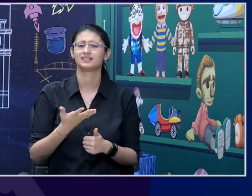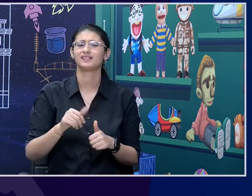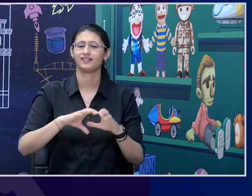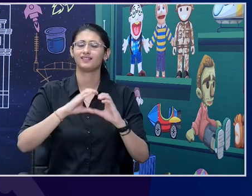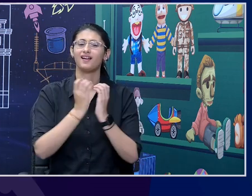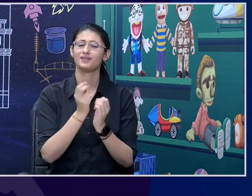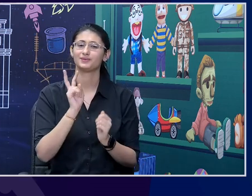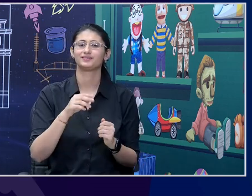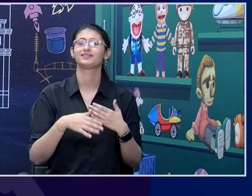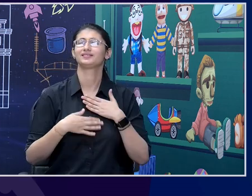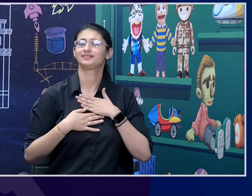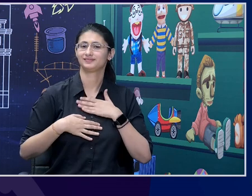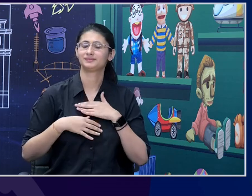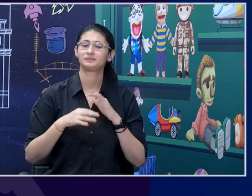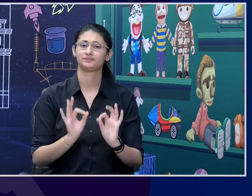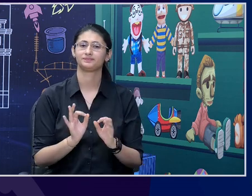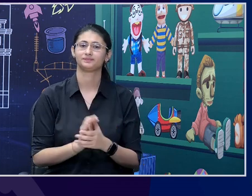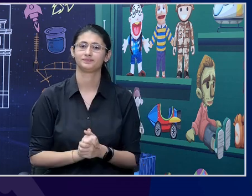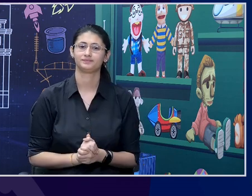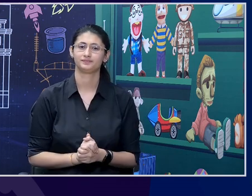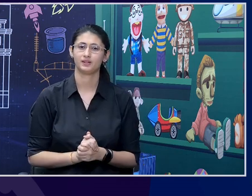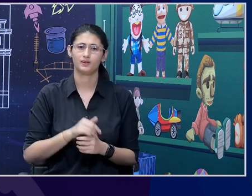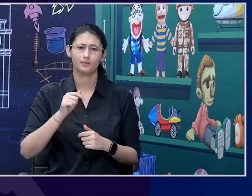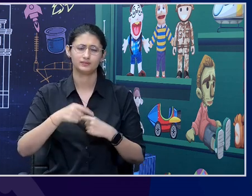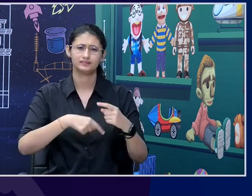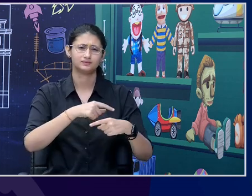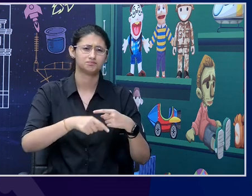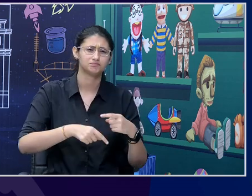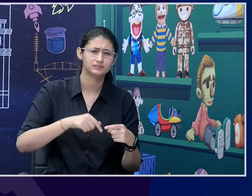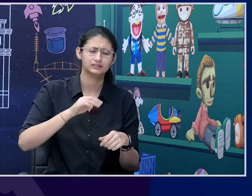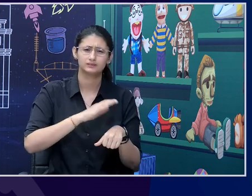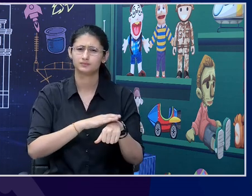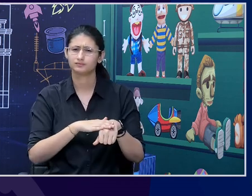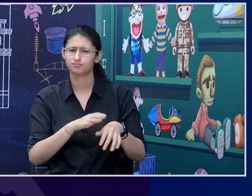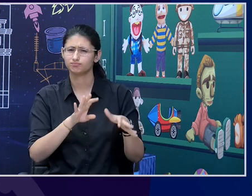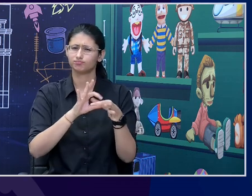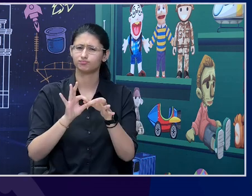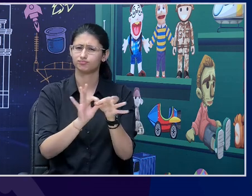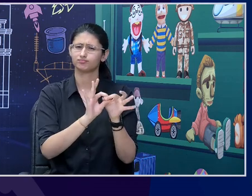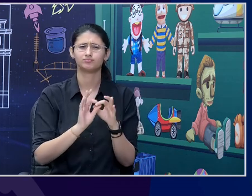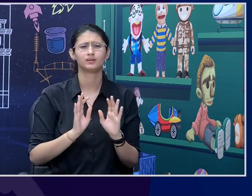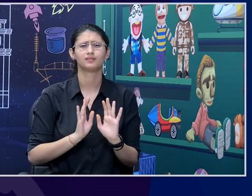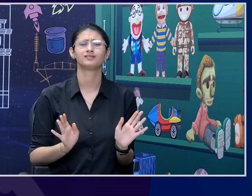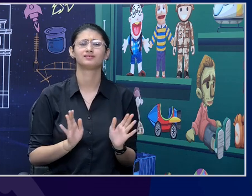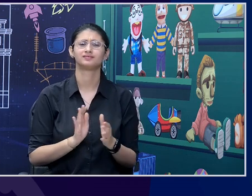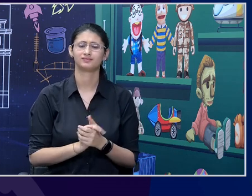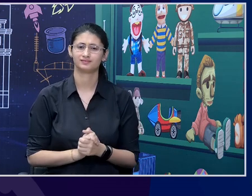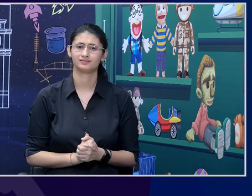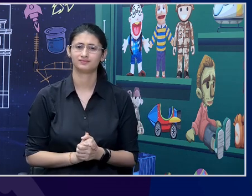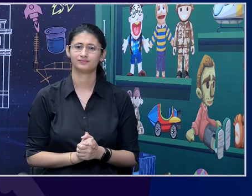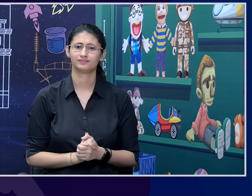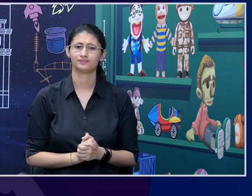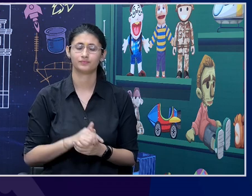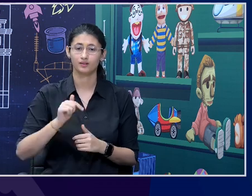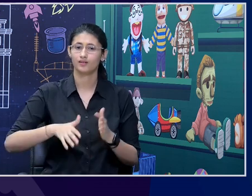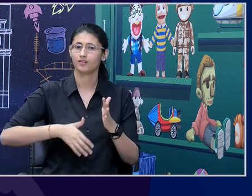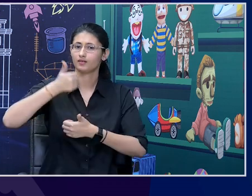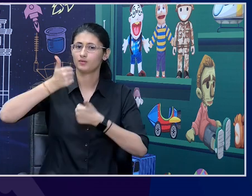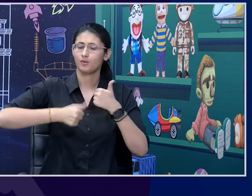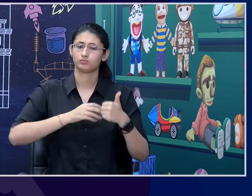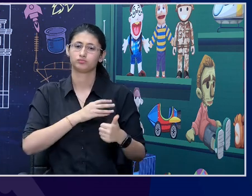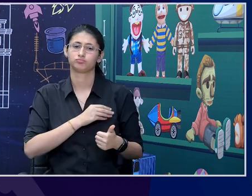है और अपने दैनिक दुनिया से उसे जोड़ते हैं जब परीक्षा को होगा कहा ही नहीं जा सकता परीक्षा